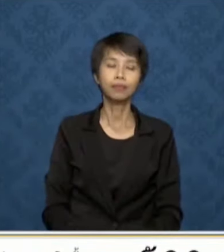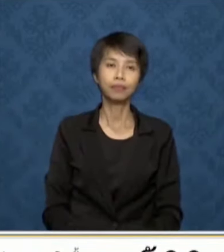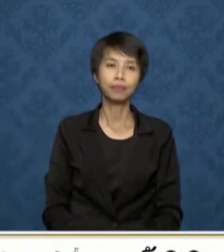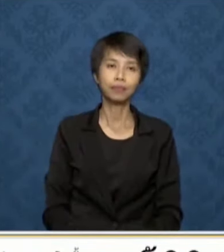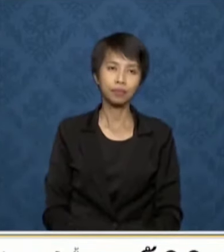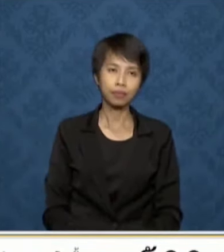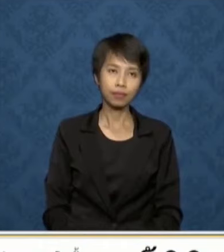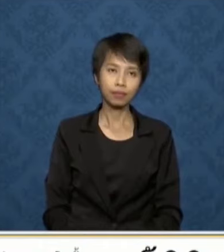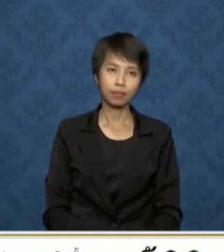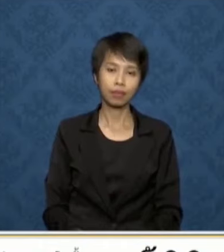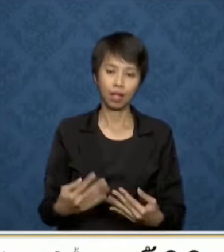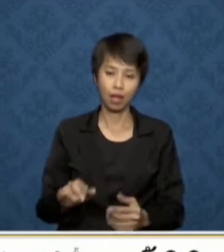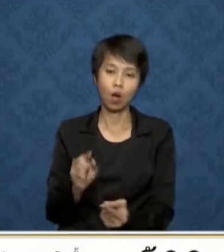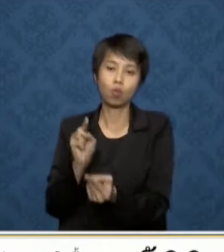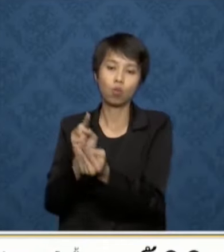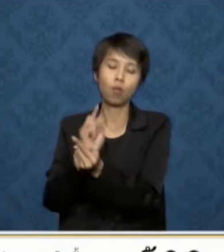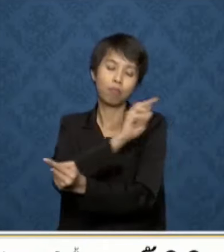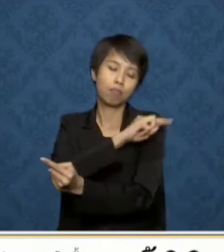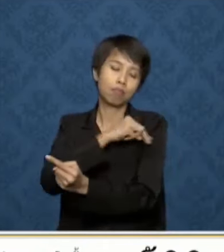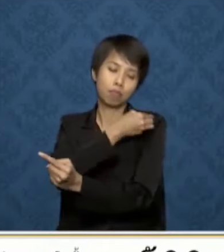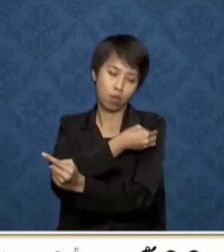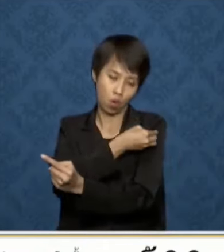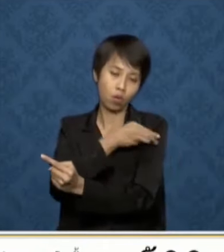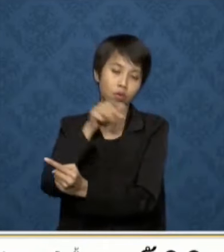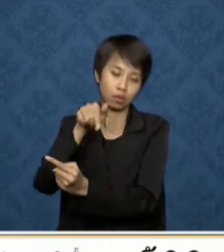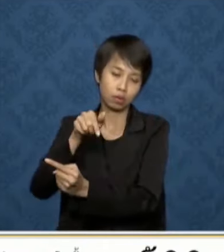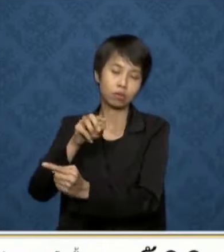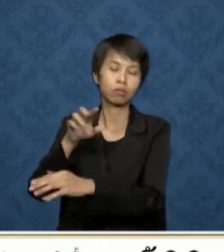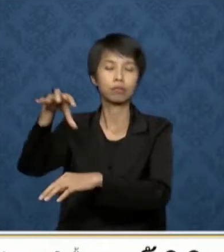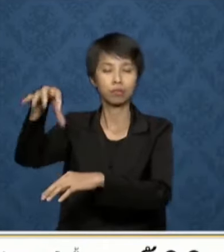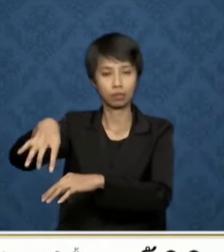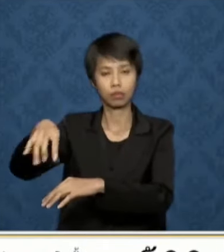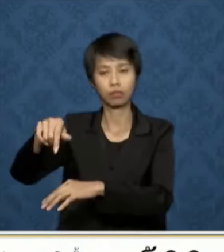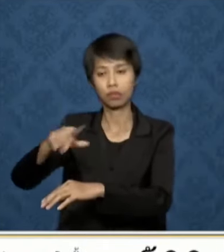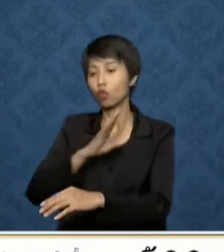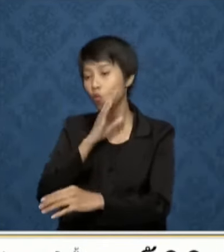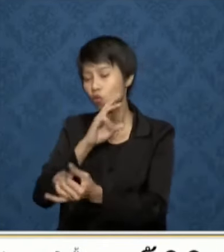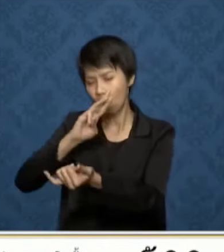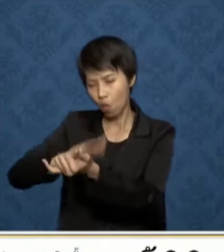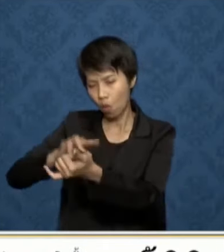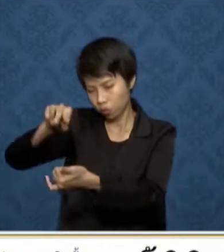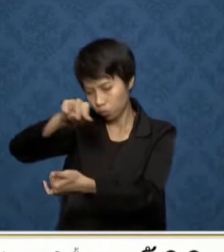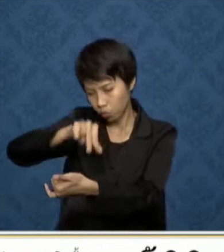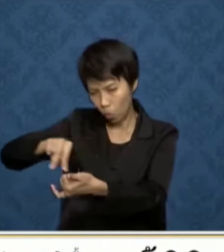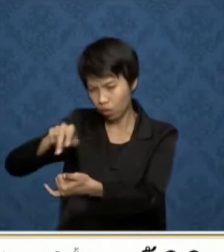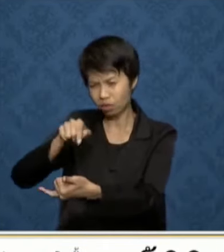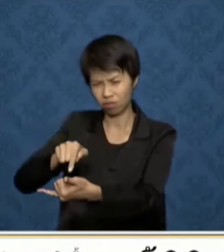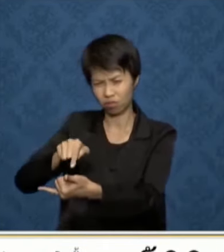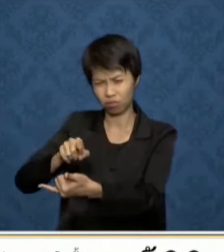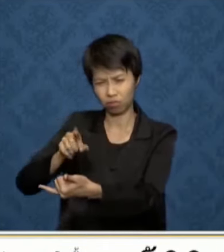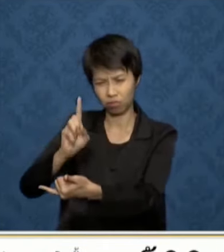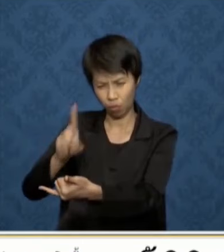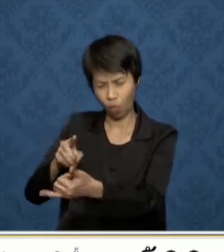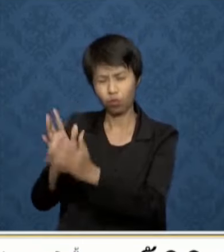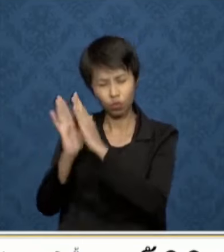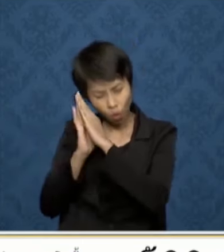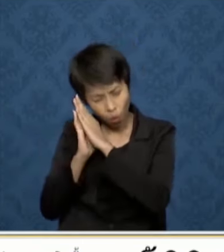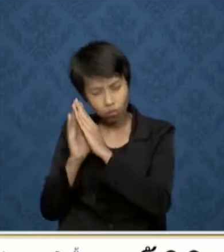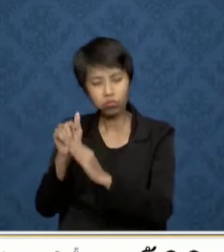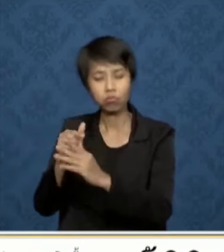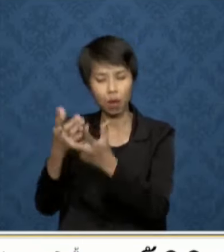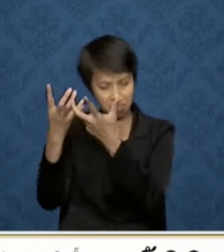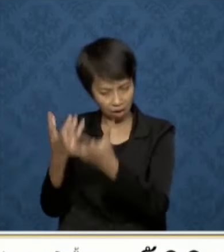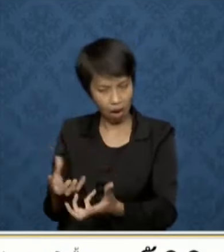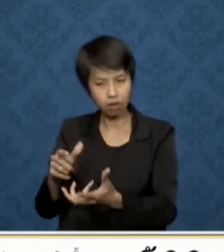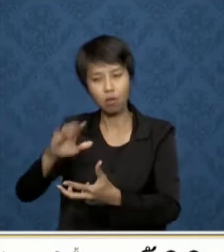ทีนี้กจะไปเจอคหมอตรนั้นทโพยาบขางนอกถ้าคุหมอให้คามเหนว่า เฮย คนไกบไม่ได้ เจ็บนัก